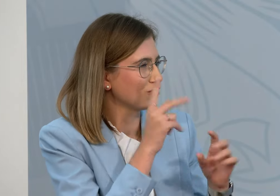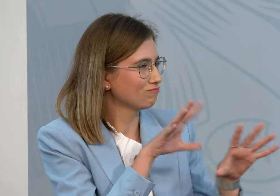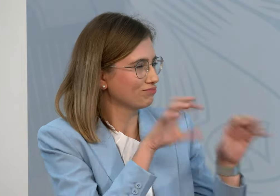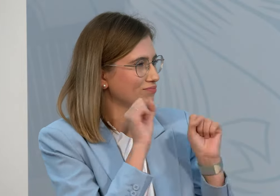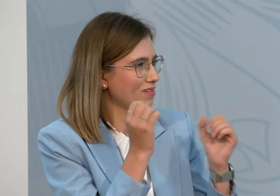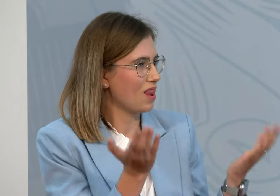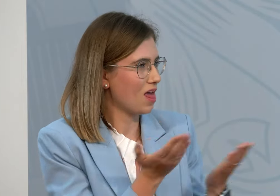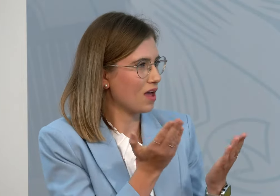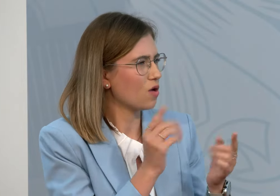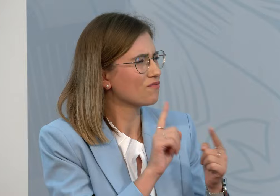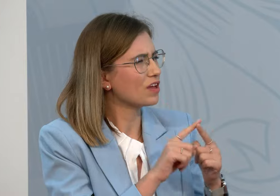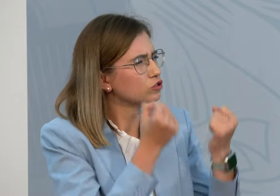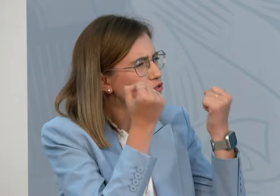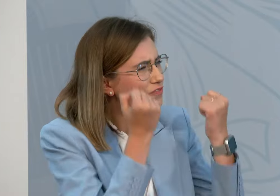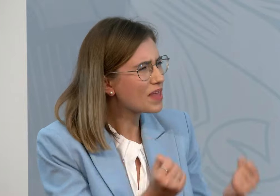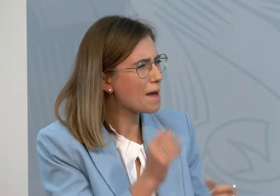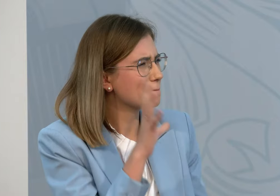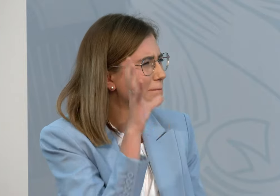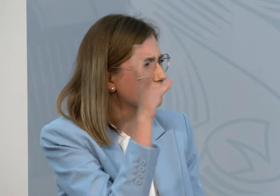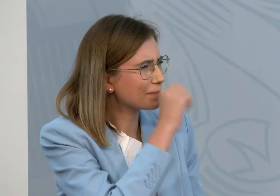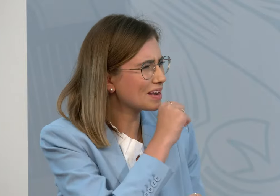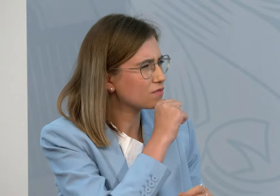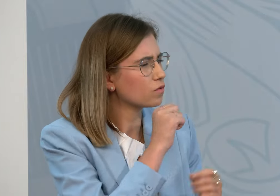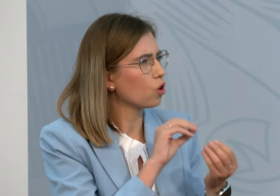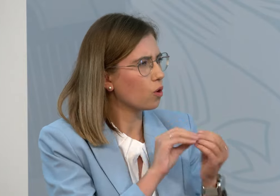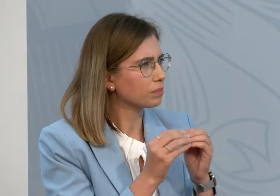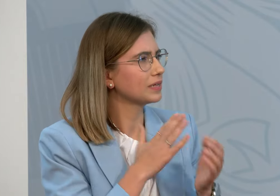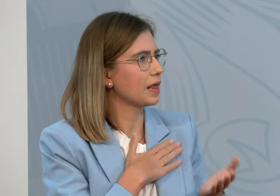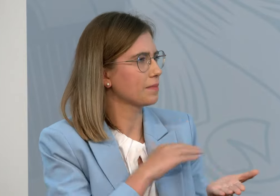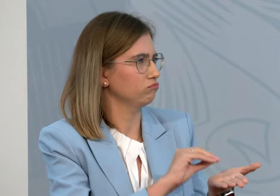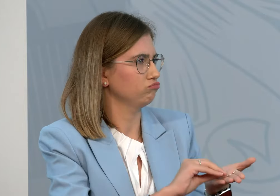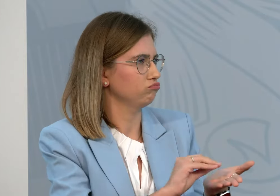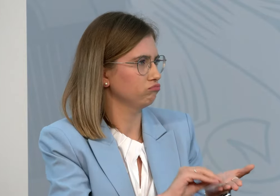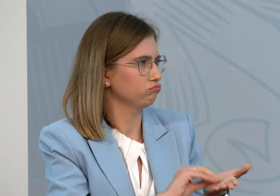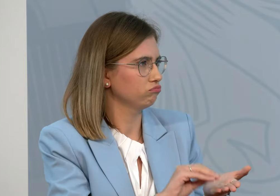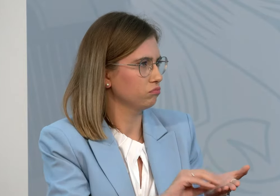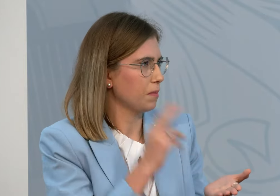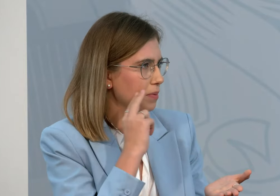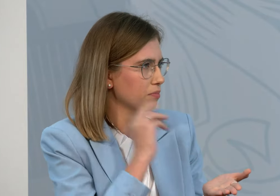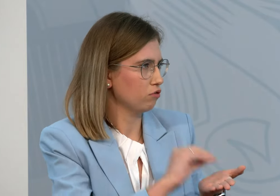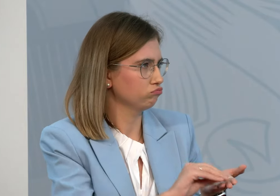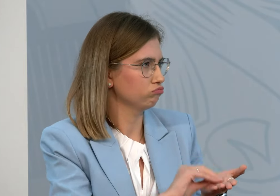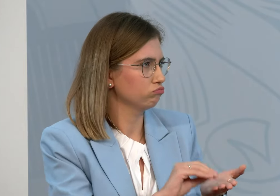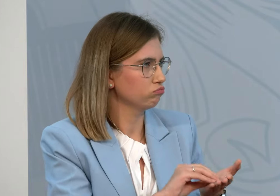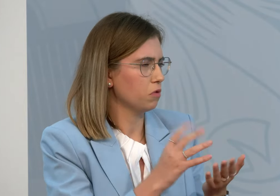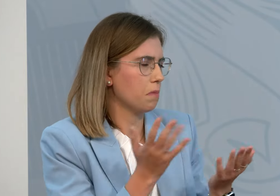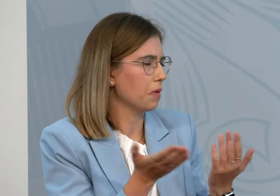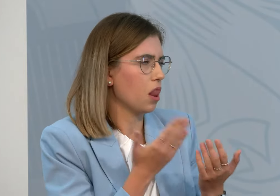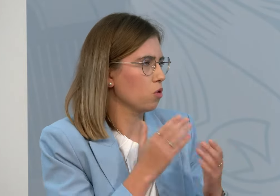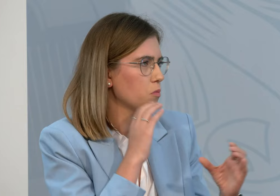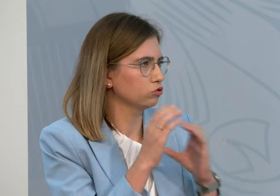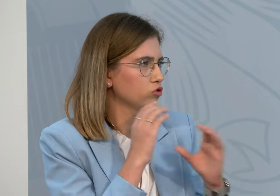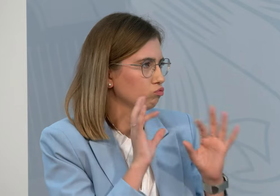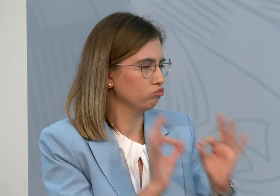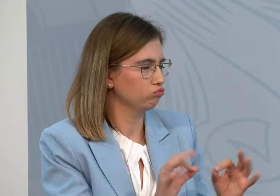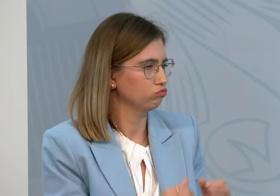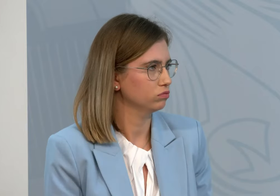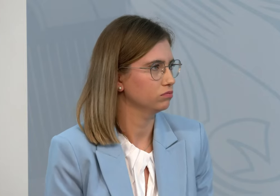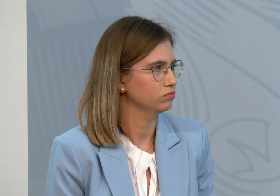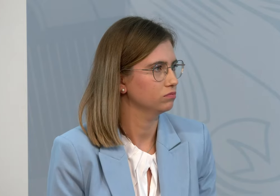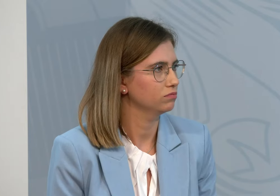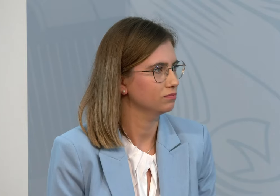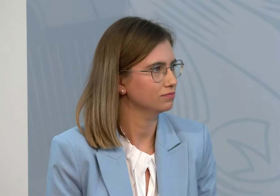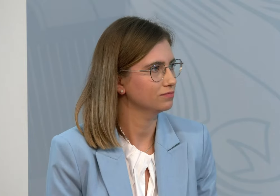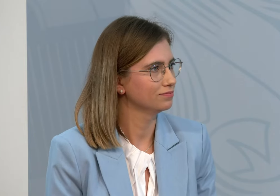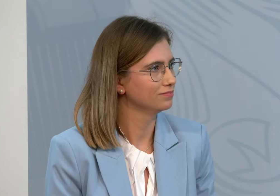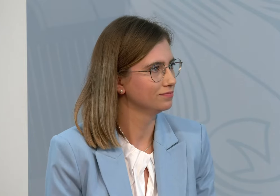im Austausch per E-Mail, wenn es um schwierige Begriffe geht oder um sonstige Inhalte, dann machen wir die